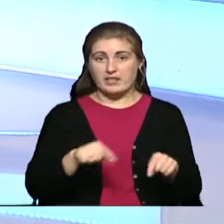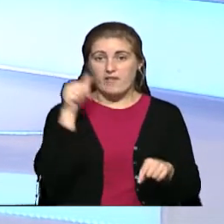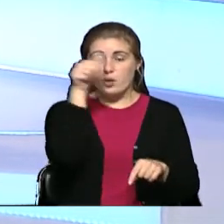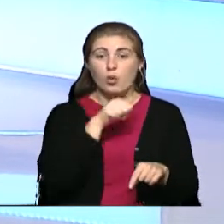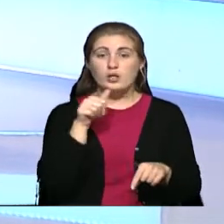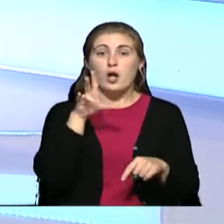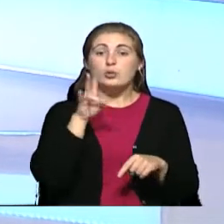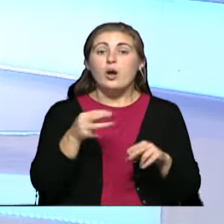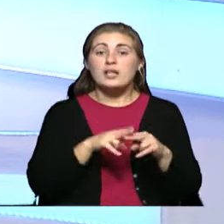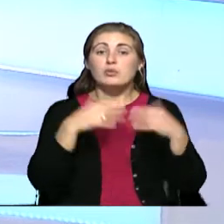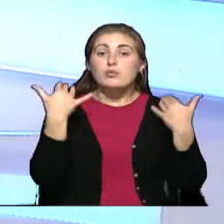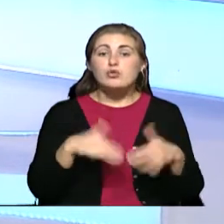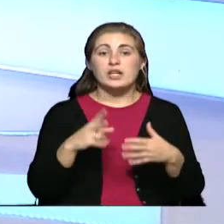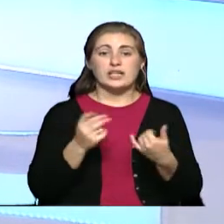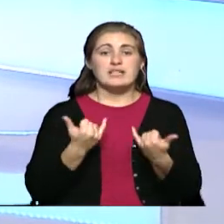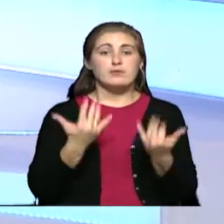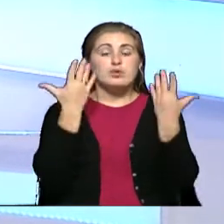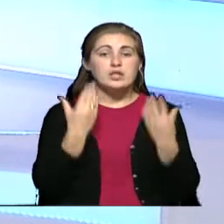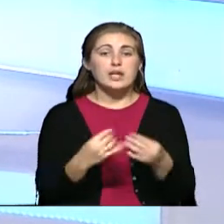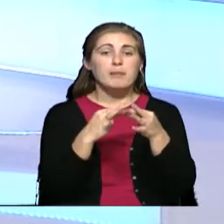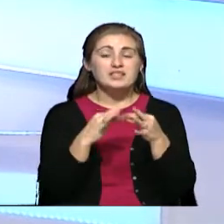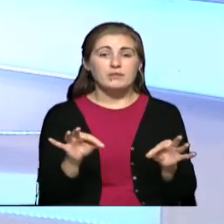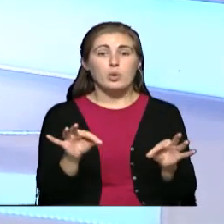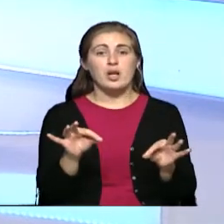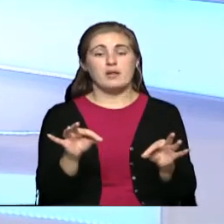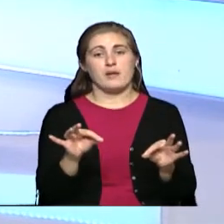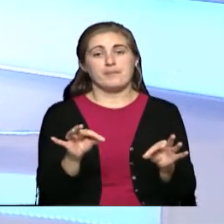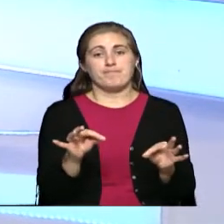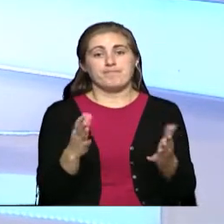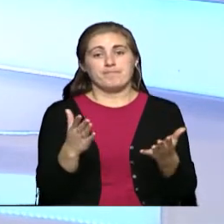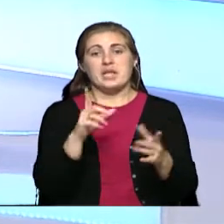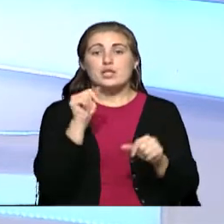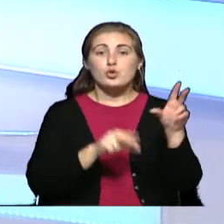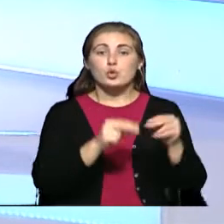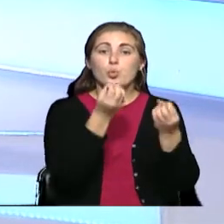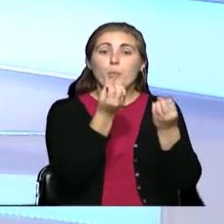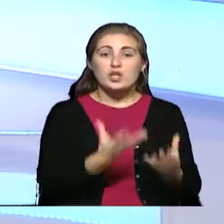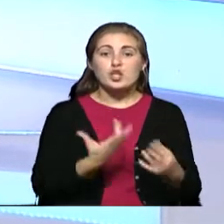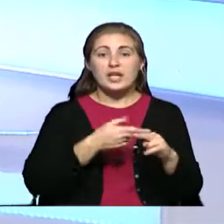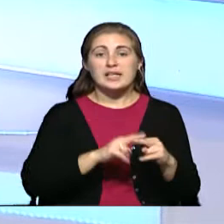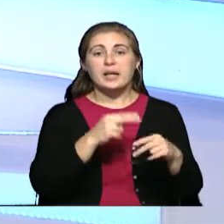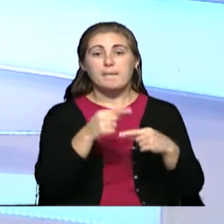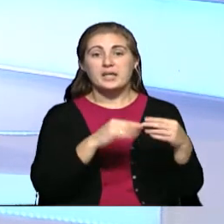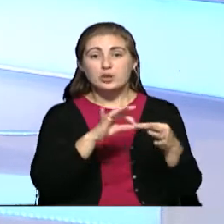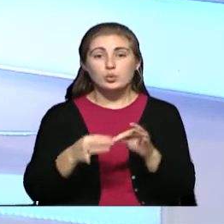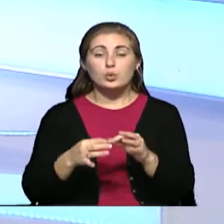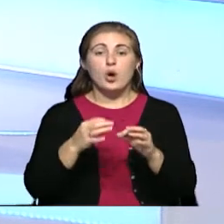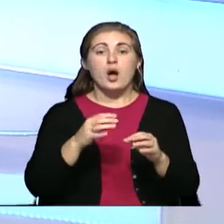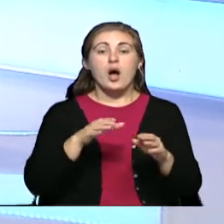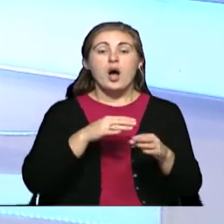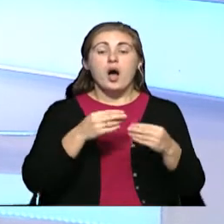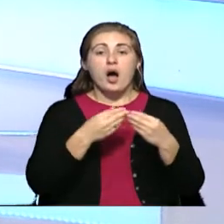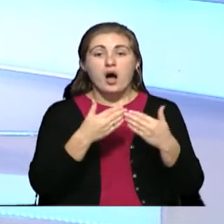но это уже на сегодняшний день позволило за счет упрощения этой процедуры активизировать работу